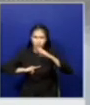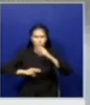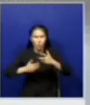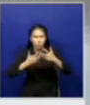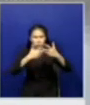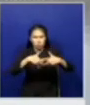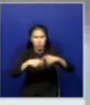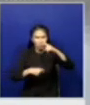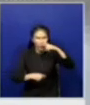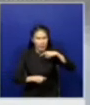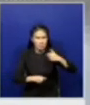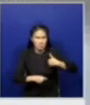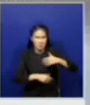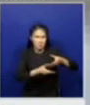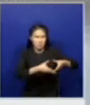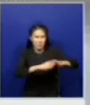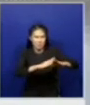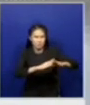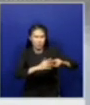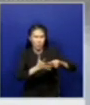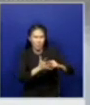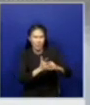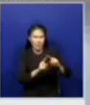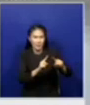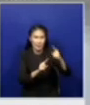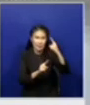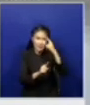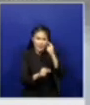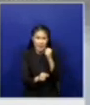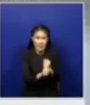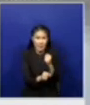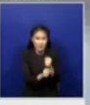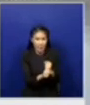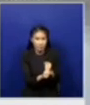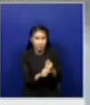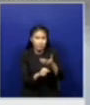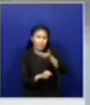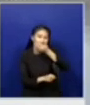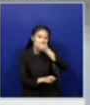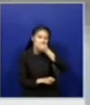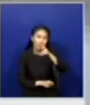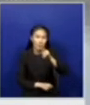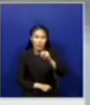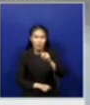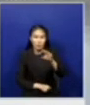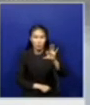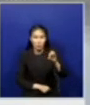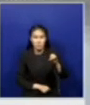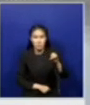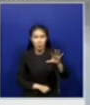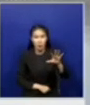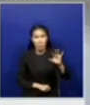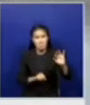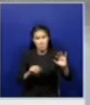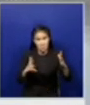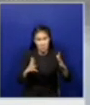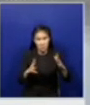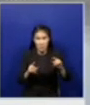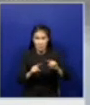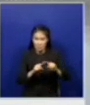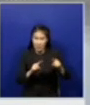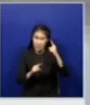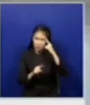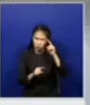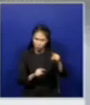ยกลับไม่มีสายการผลิตหน้ากาก N95 ทั้งที่ควรให้